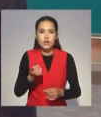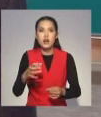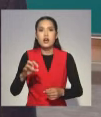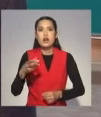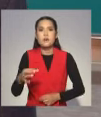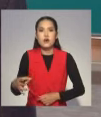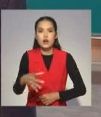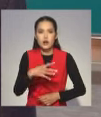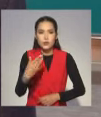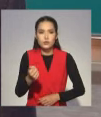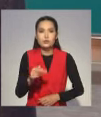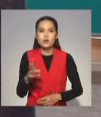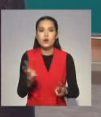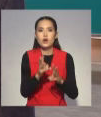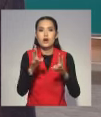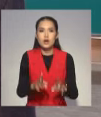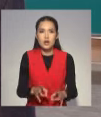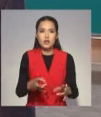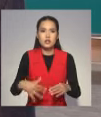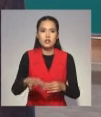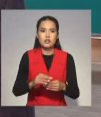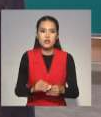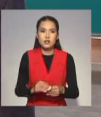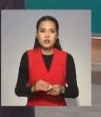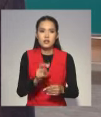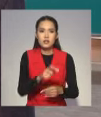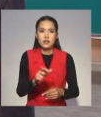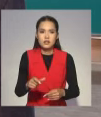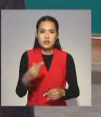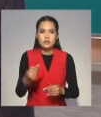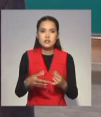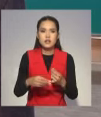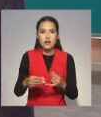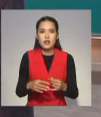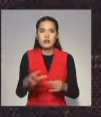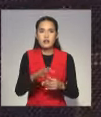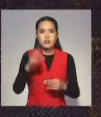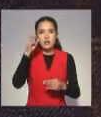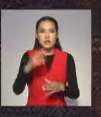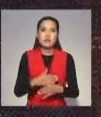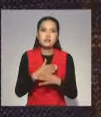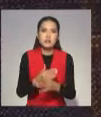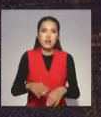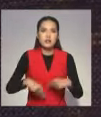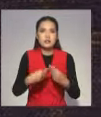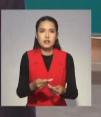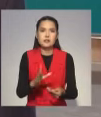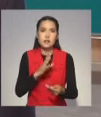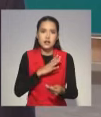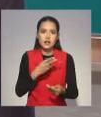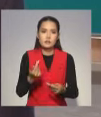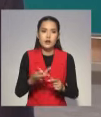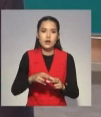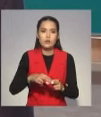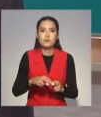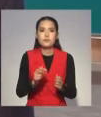облысында алапат өрттен зардап шеккен жерлестерімізге, отандастарымызға көмек қорын созуда.